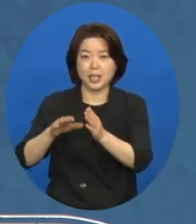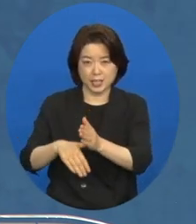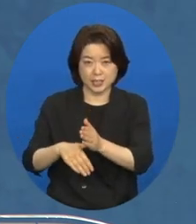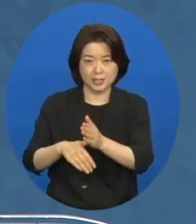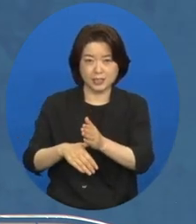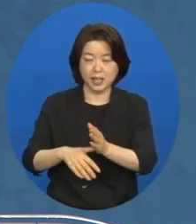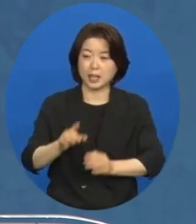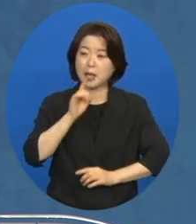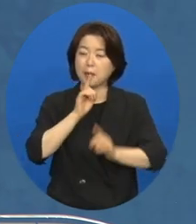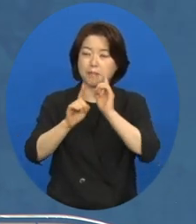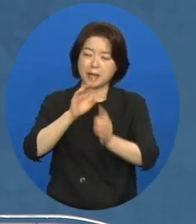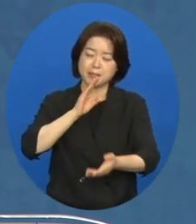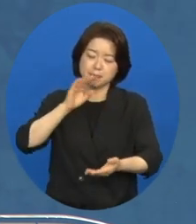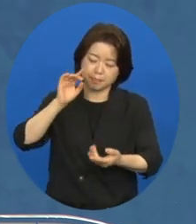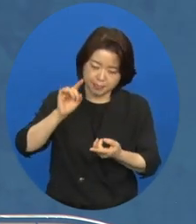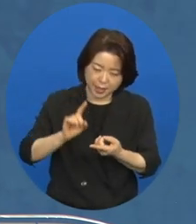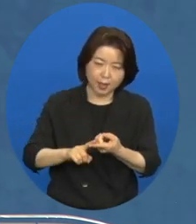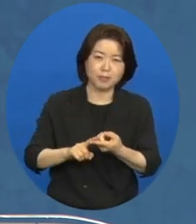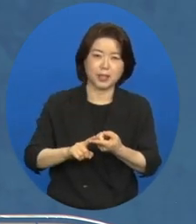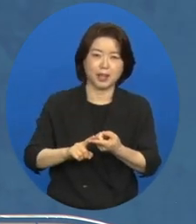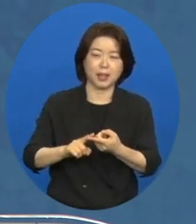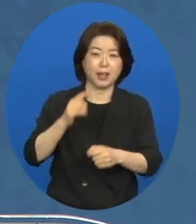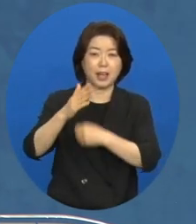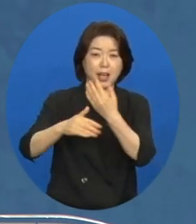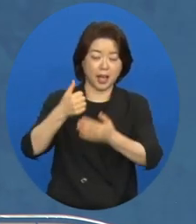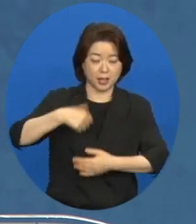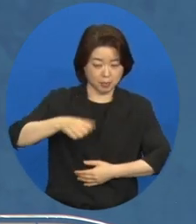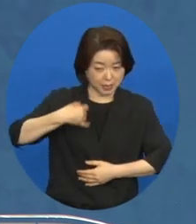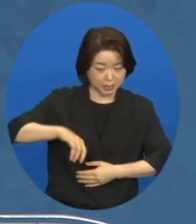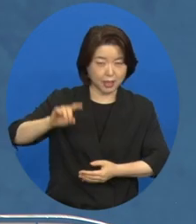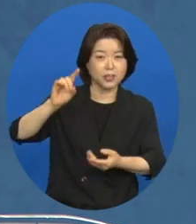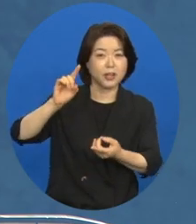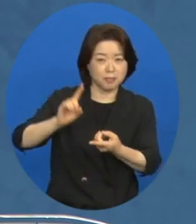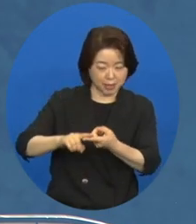말씀에 합당한 하나님 자녀에 합당한 삶을